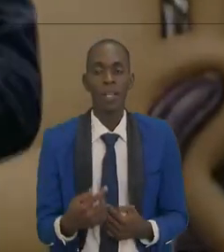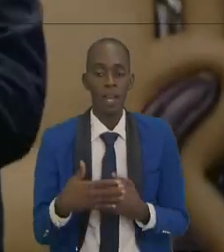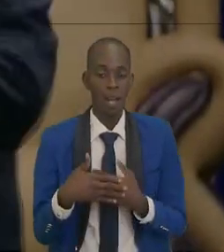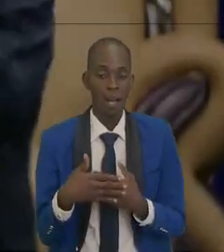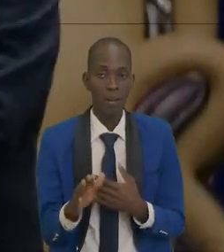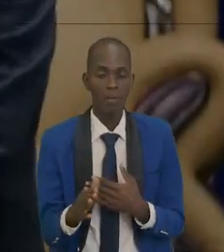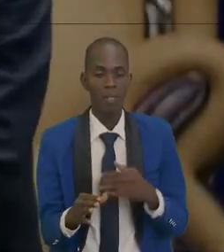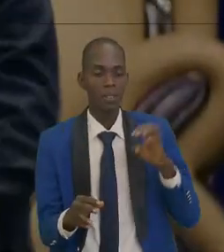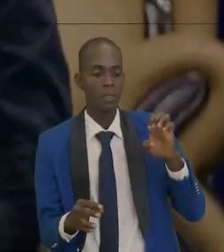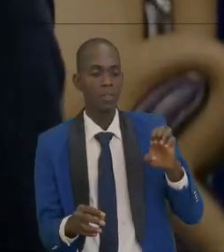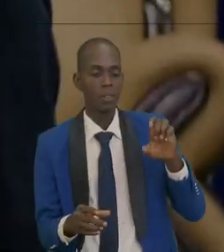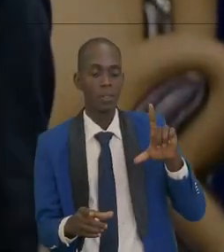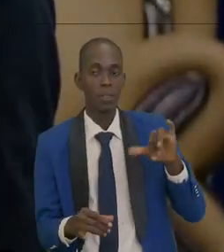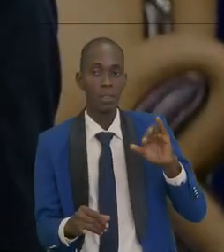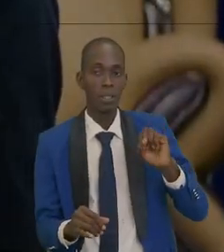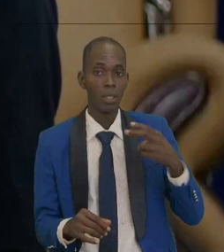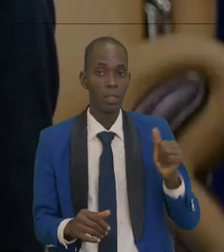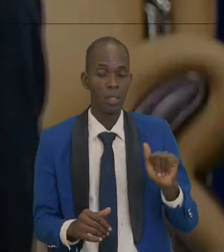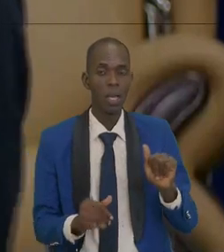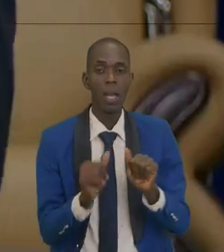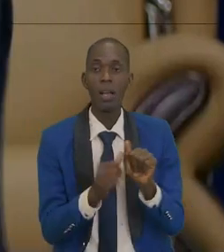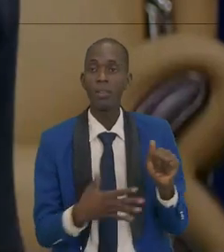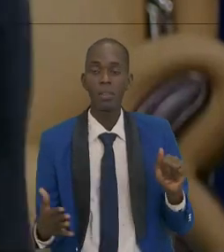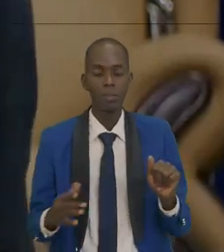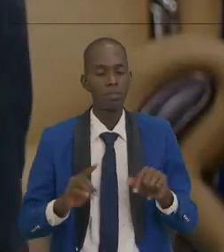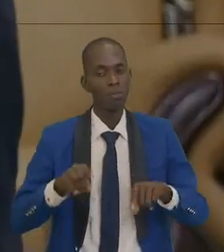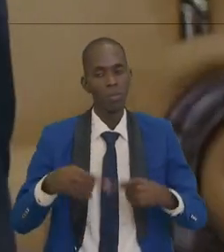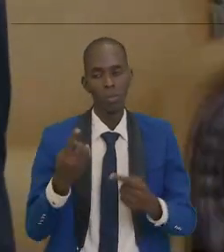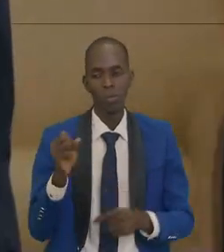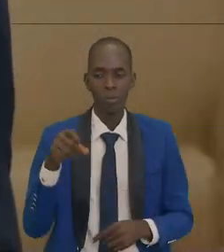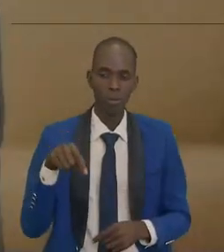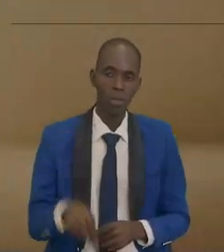après le départ d'Élie, cela a disparu.